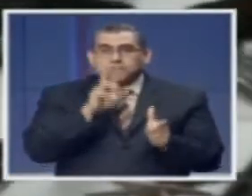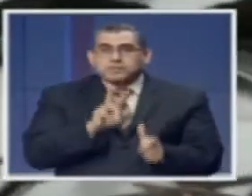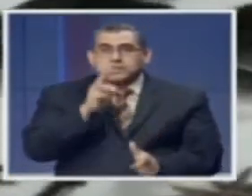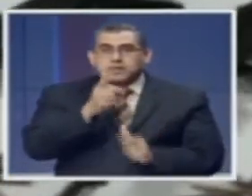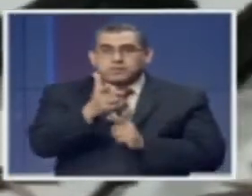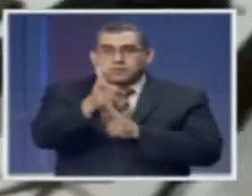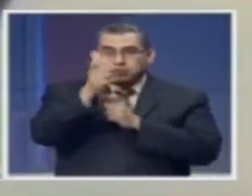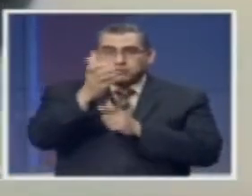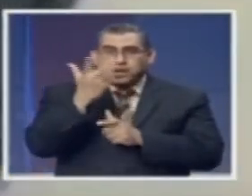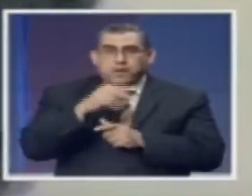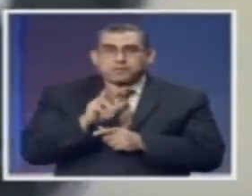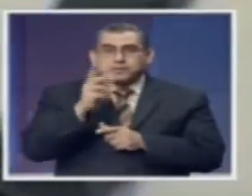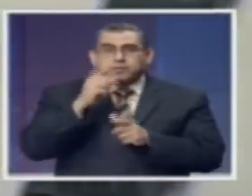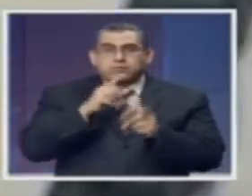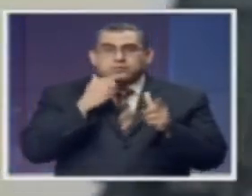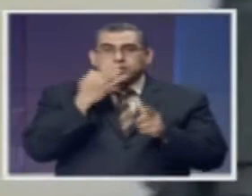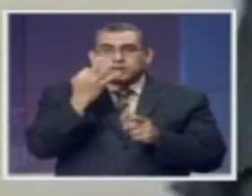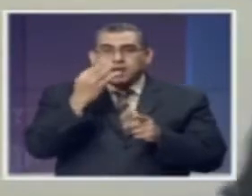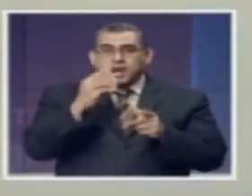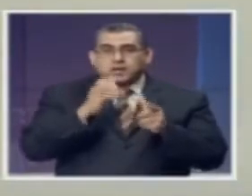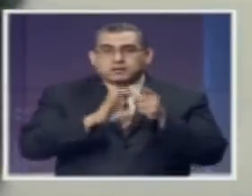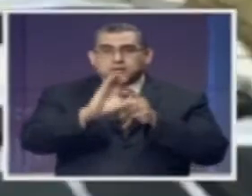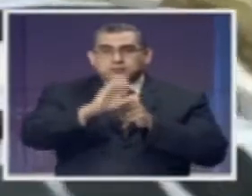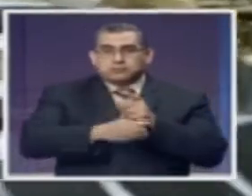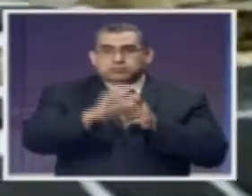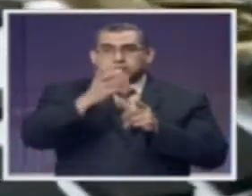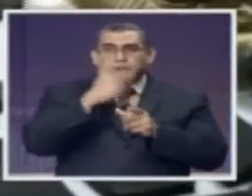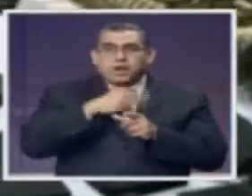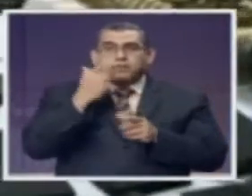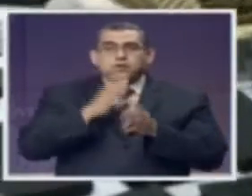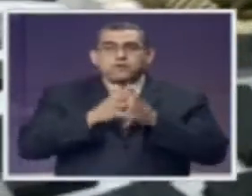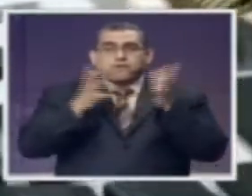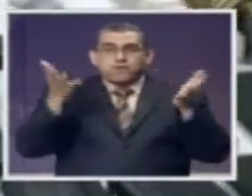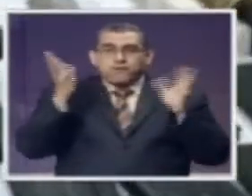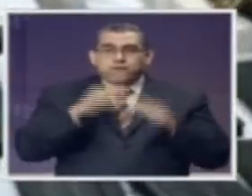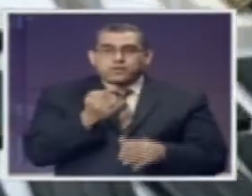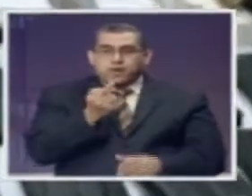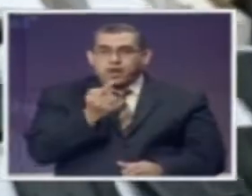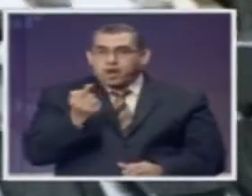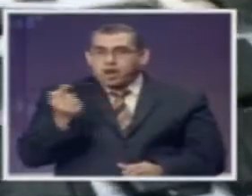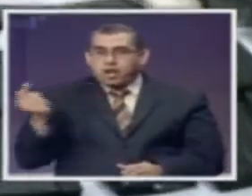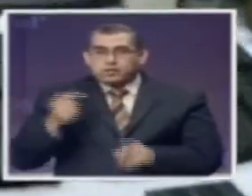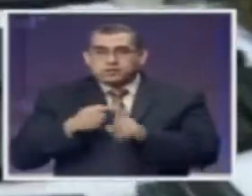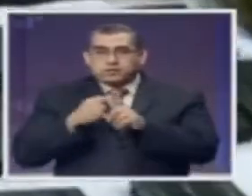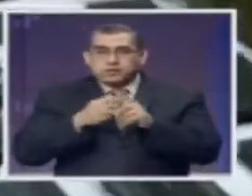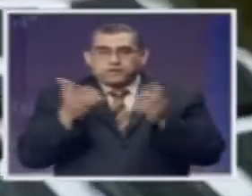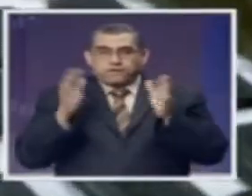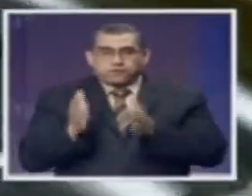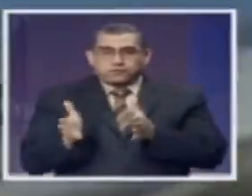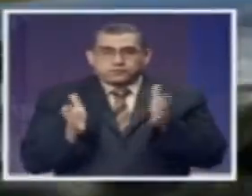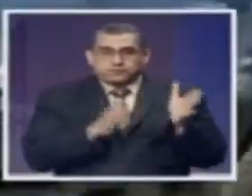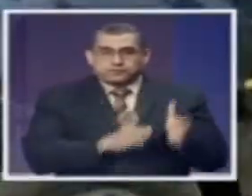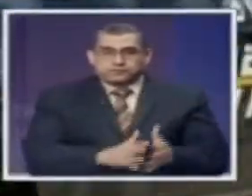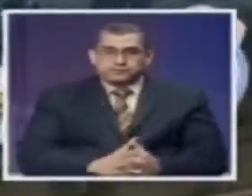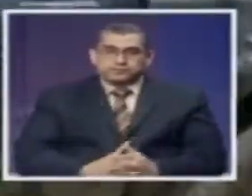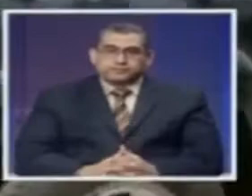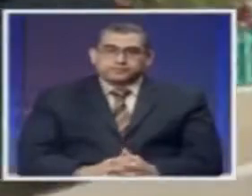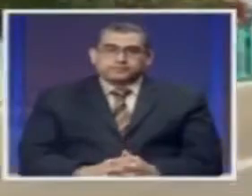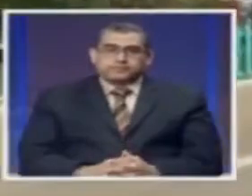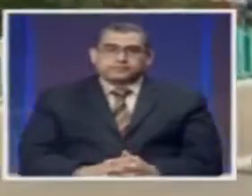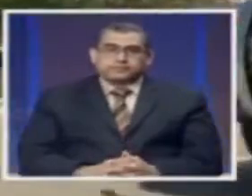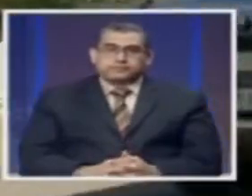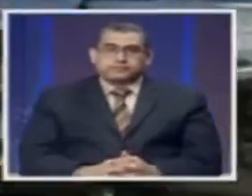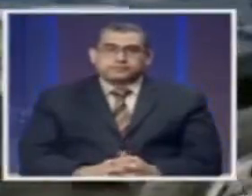بندقية آلية و3 بندقية خرطوش وكميات كبيرة من الطلقات مختلفة الأعيرة.